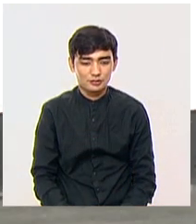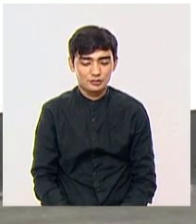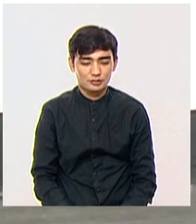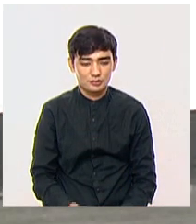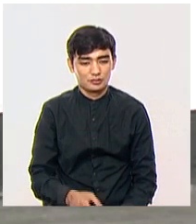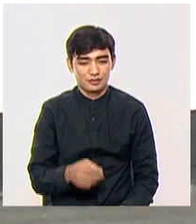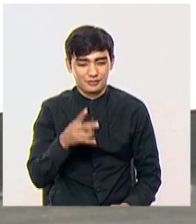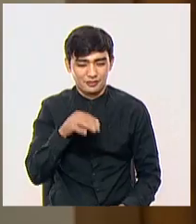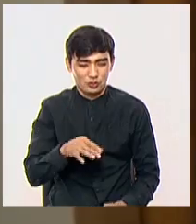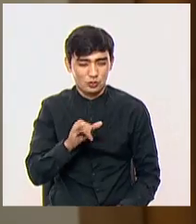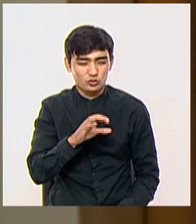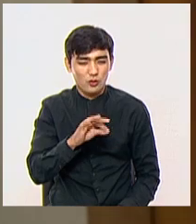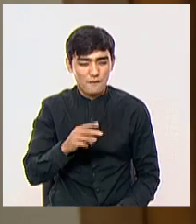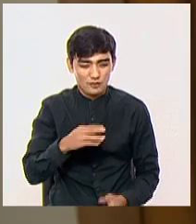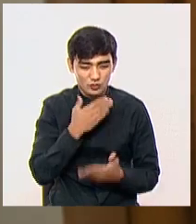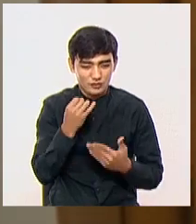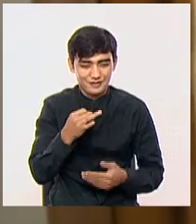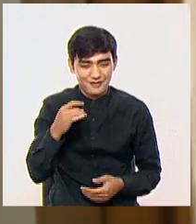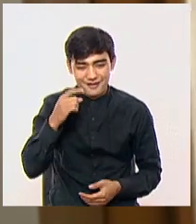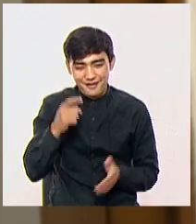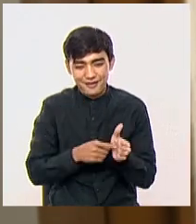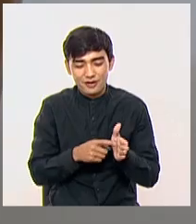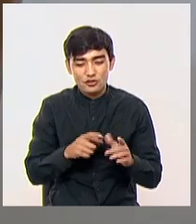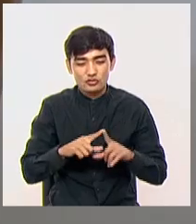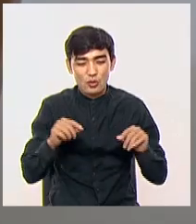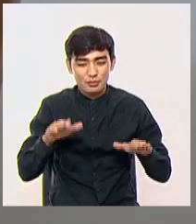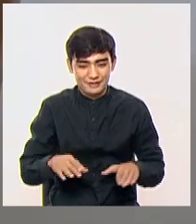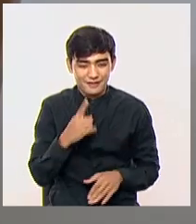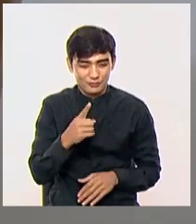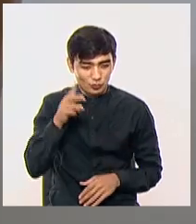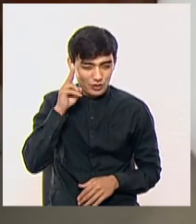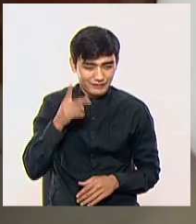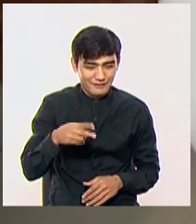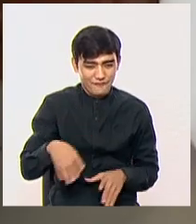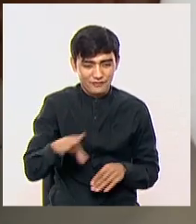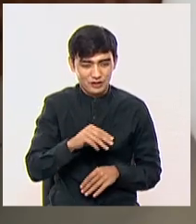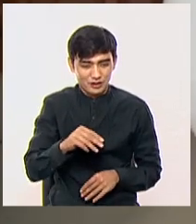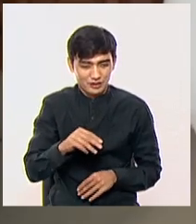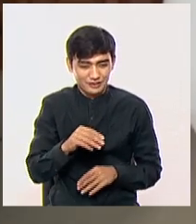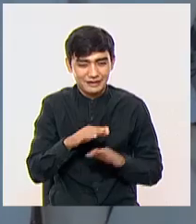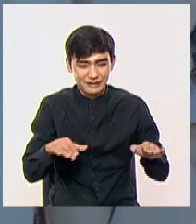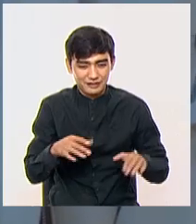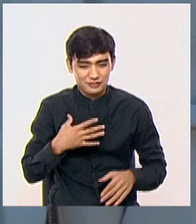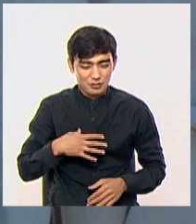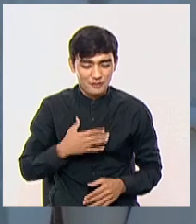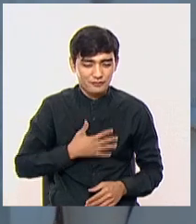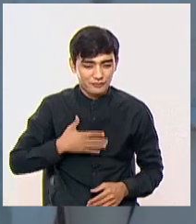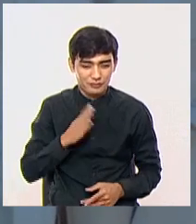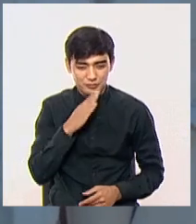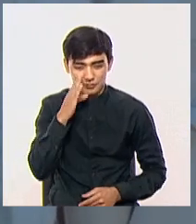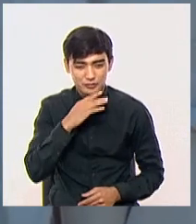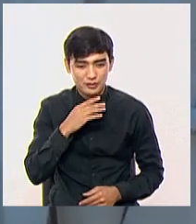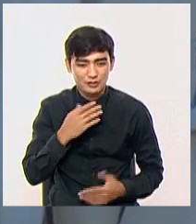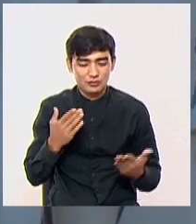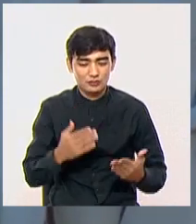Нет условий. Почему в одной из карагандинских школ всего один санузел на всех учеников? О чем переживают родители? Капитального